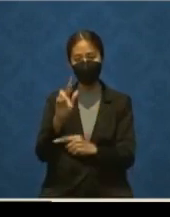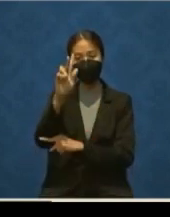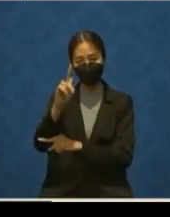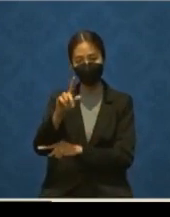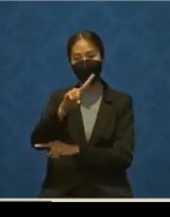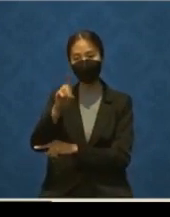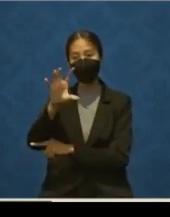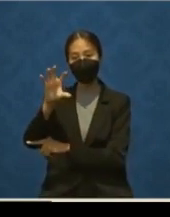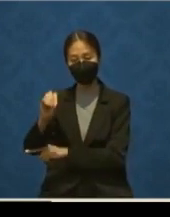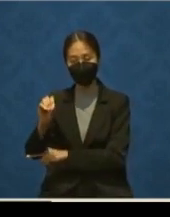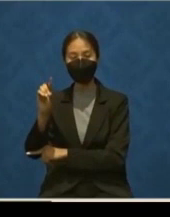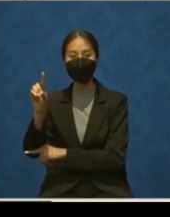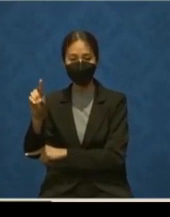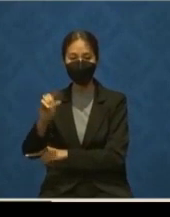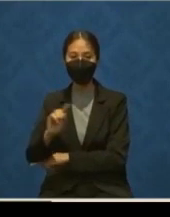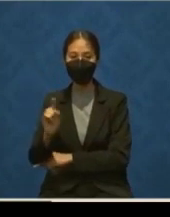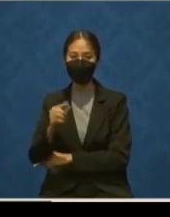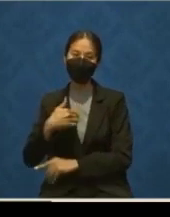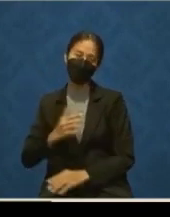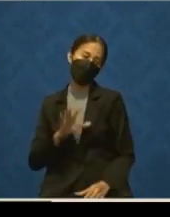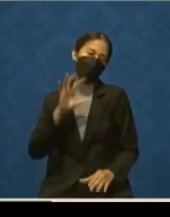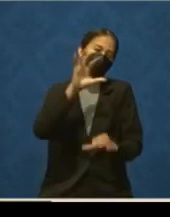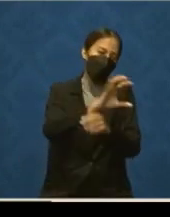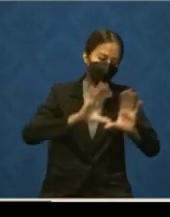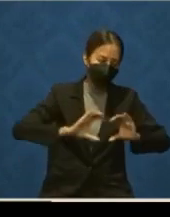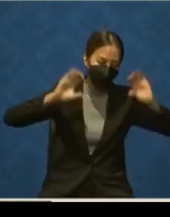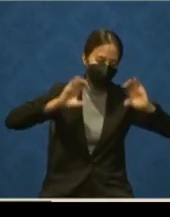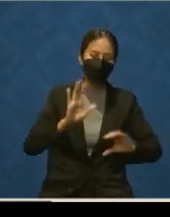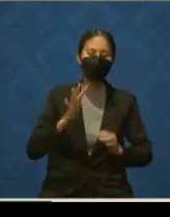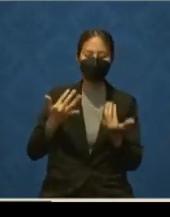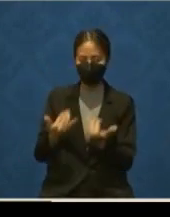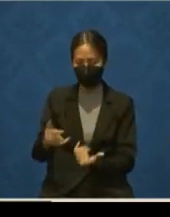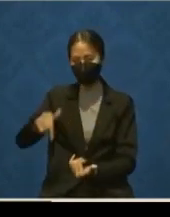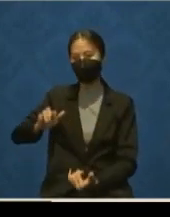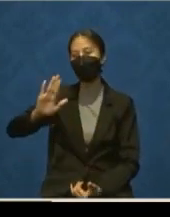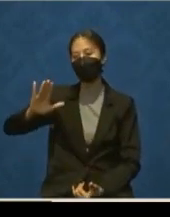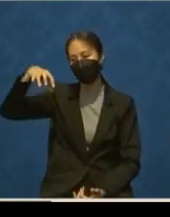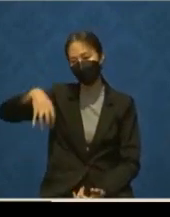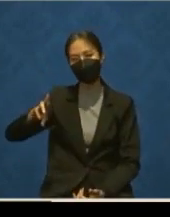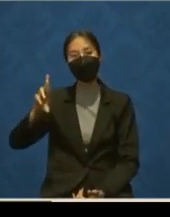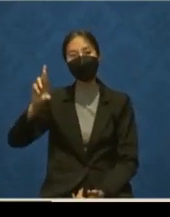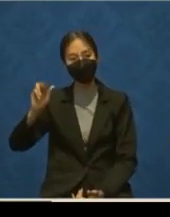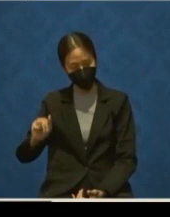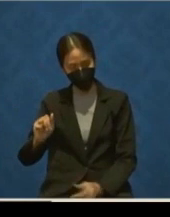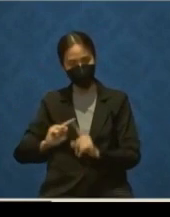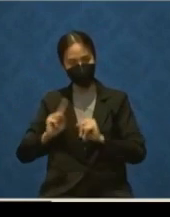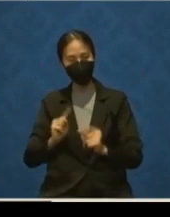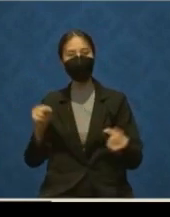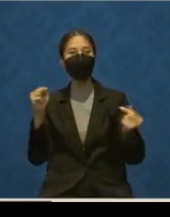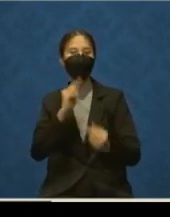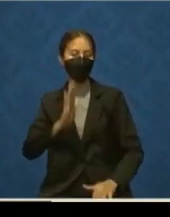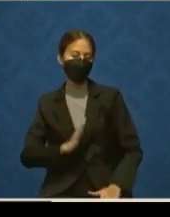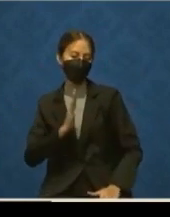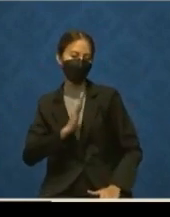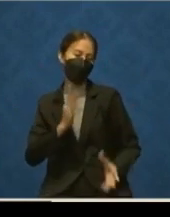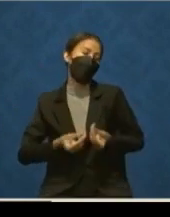เนี่ยมันก็ไม่สามารถไปบังคับรัฐบาลได้หรอกครับเป็นข้อบังคับของสภาแต่เป็นการให้เกียรติซึ่งกันและกันเพราะข้อบังคับเขียนว่าท่